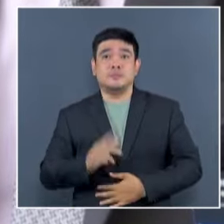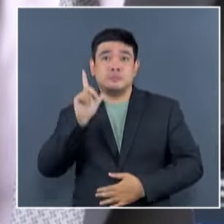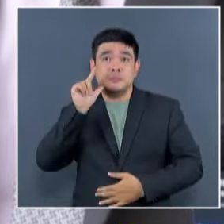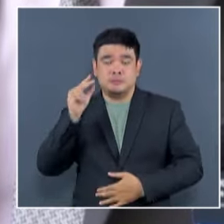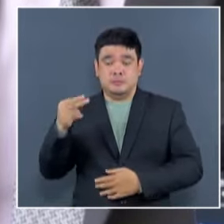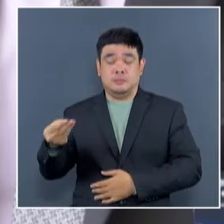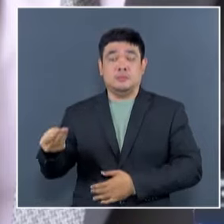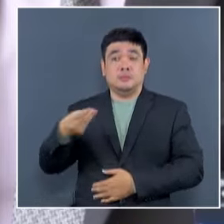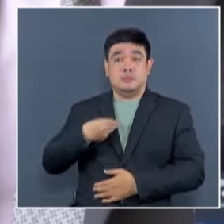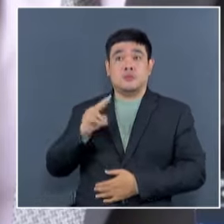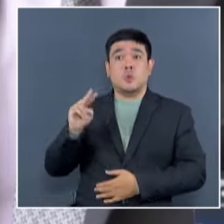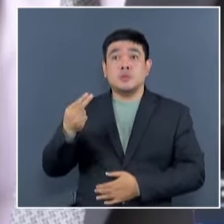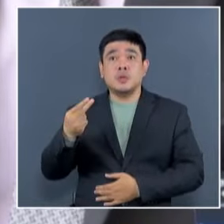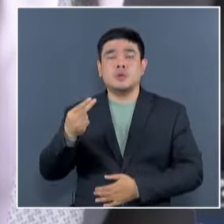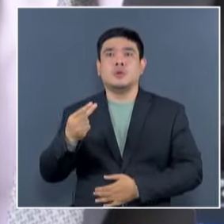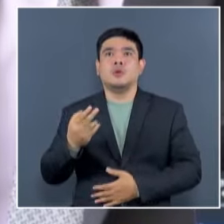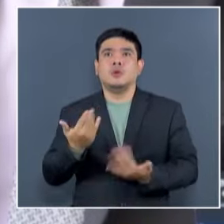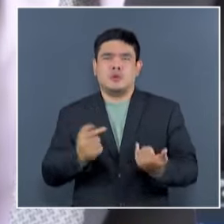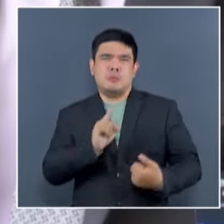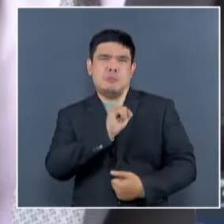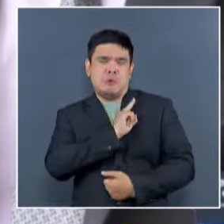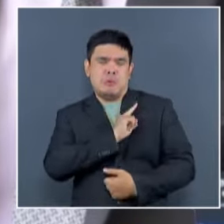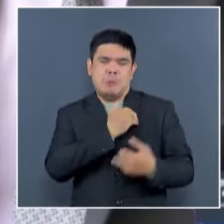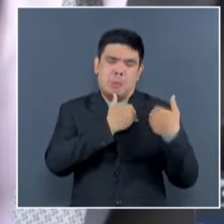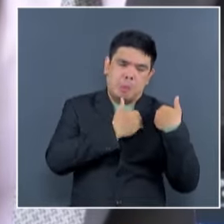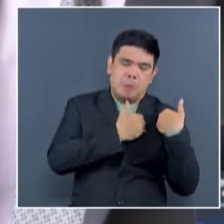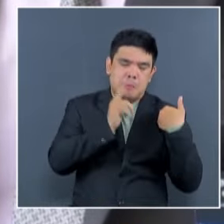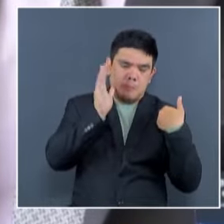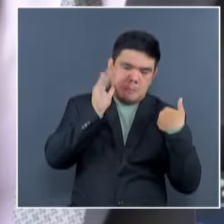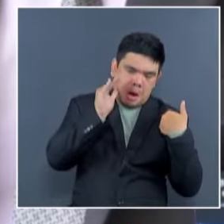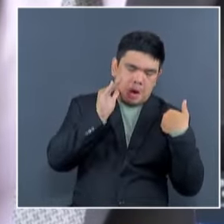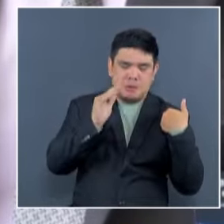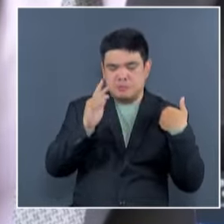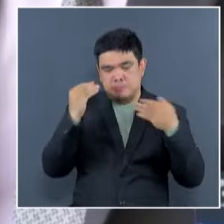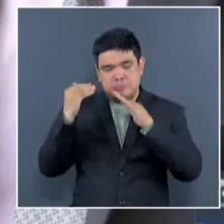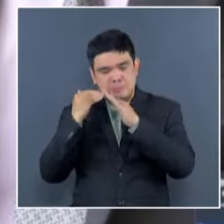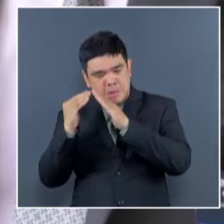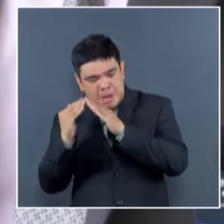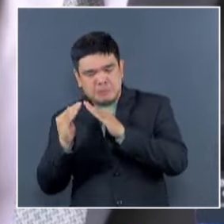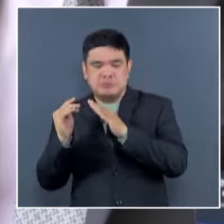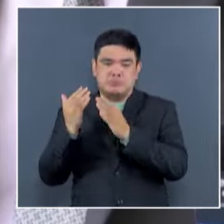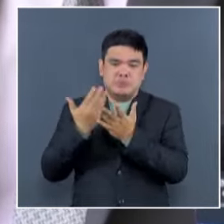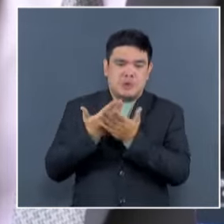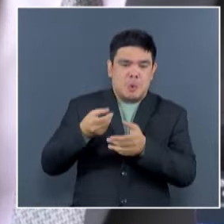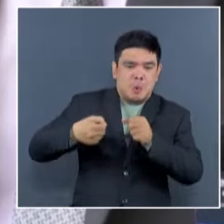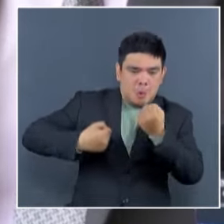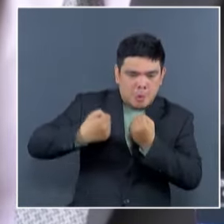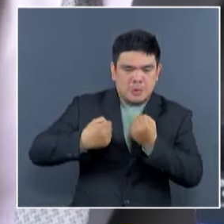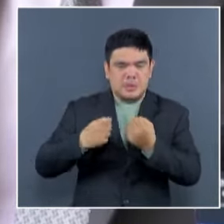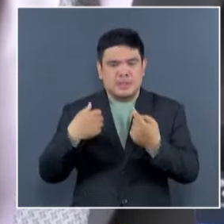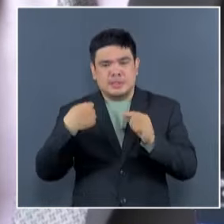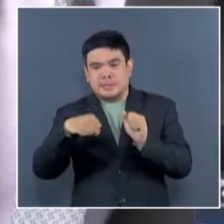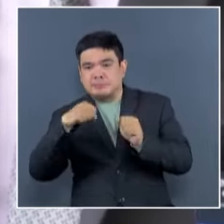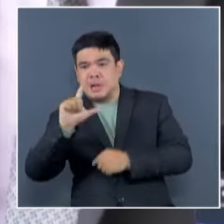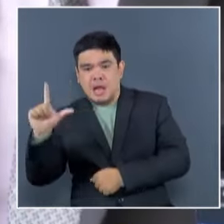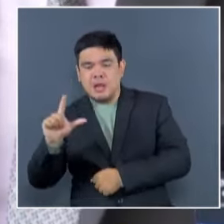ก 20,000 ฮะแล้วคุณแม่บอกว่าตอนนี้ภาระมันเยอะมากไหนจะบ้านไหนจะรถรวมๆแล้วเป็น10ล้านแม่เองก็ติดต่อลูกป